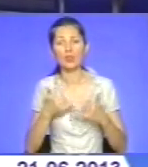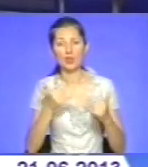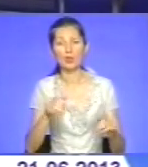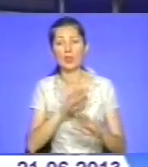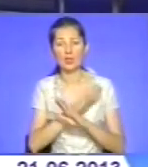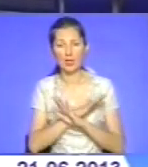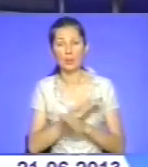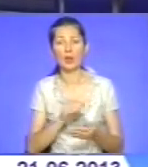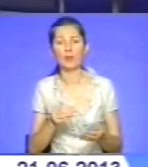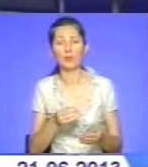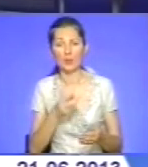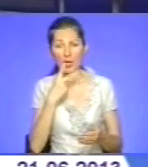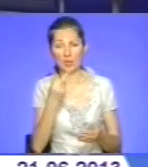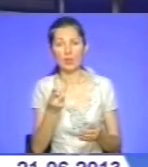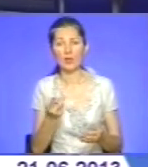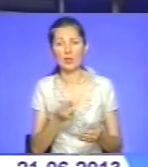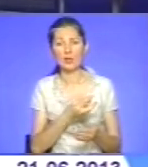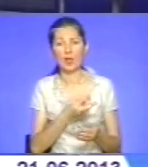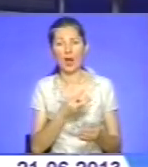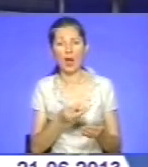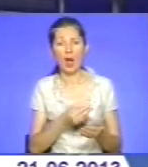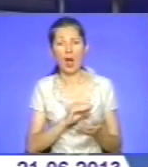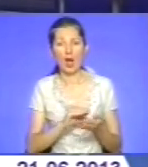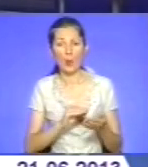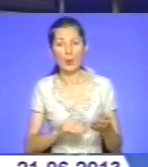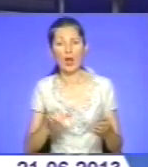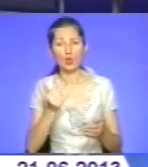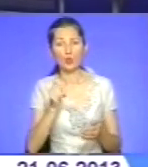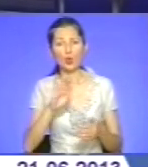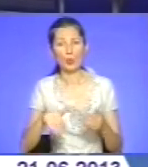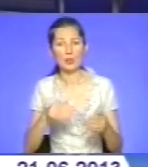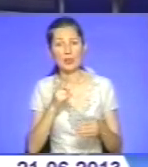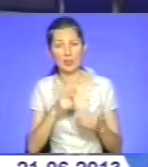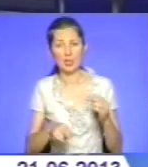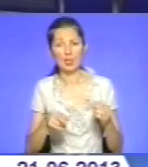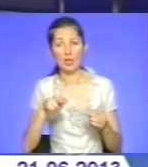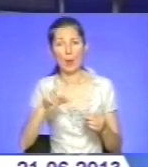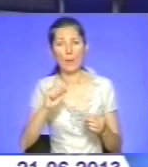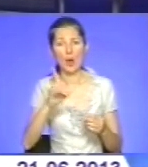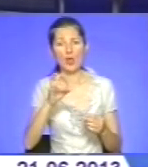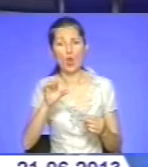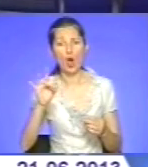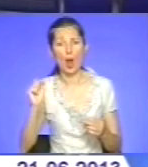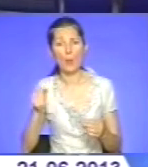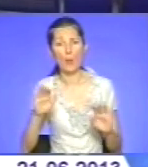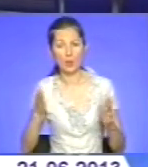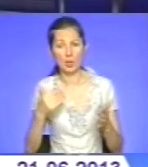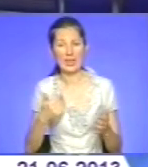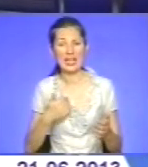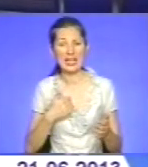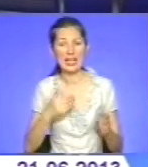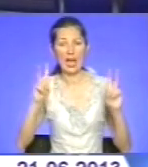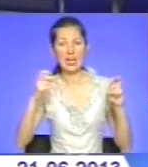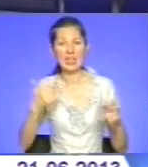суботу одразу після закінчення панорами подій. Я хочу мати освіту. Виїзну акцію